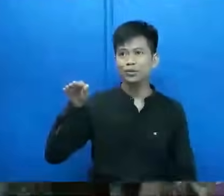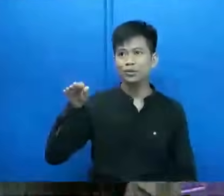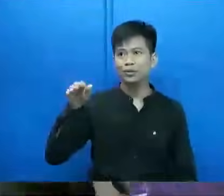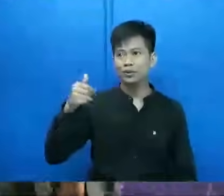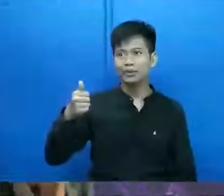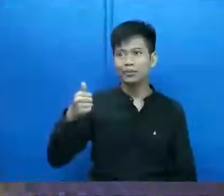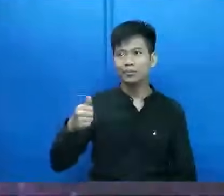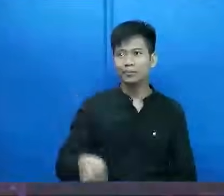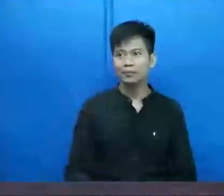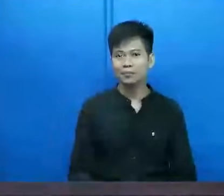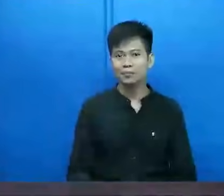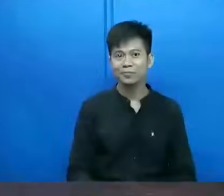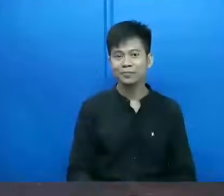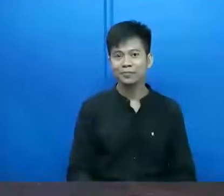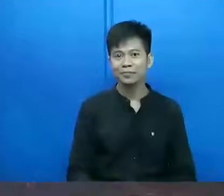Baik.